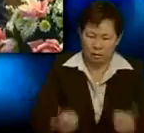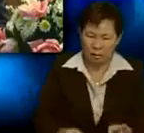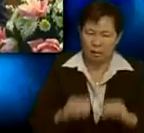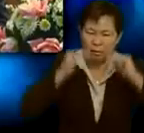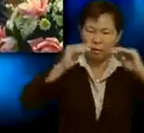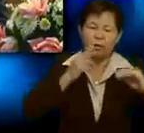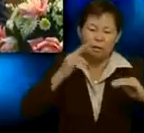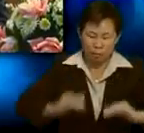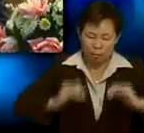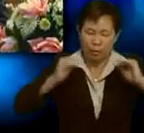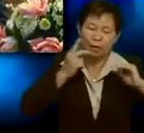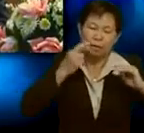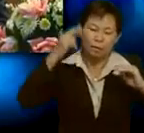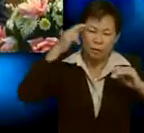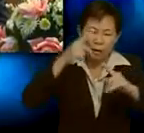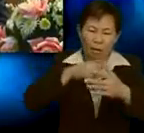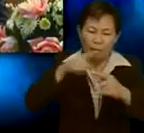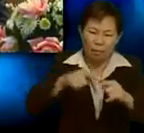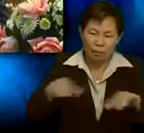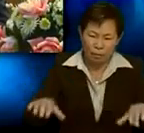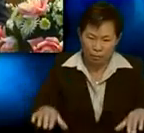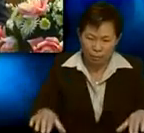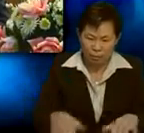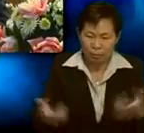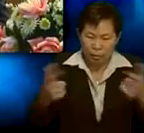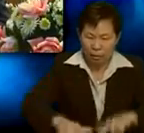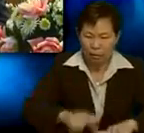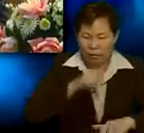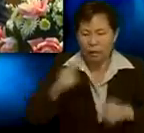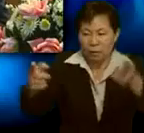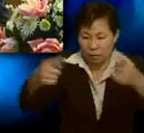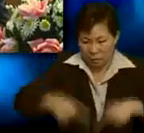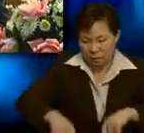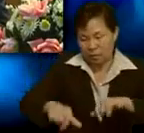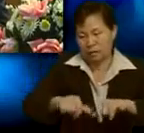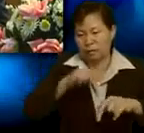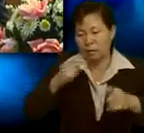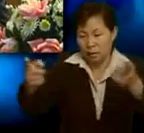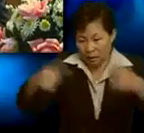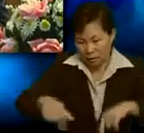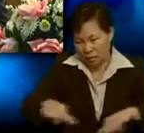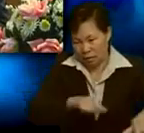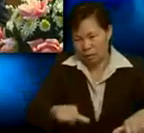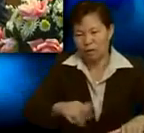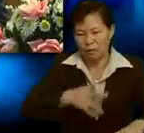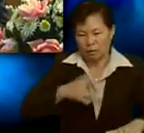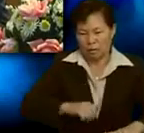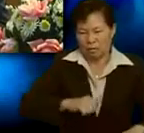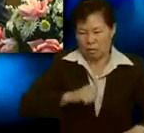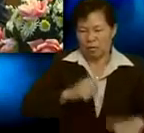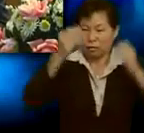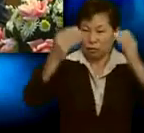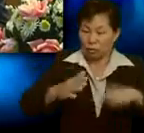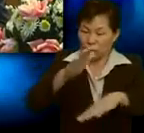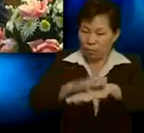peringkat remaja ini apabila berlakunya ketidakhadiran dalam diri dalam mana-mana aktiviti, mereka akan rasa bangga kan. Apabila